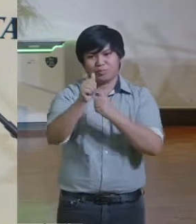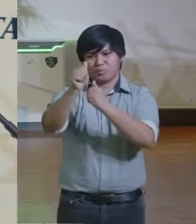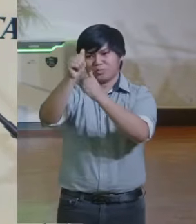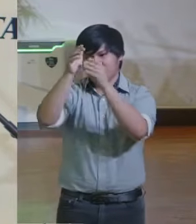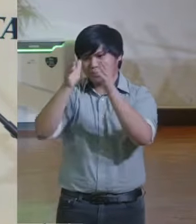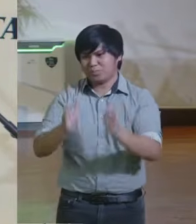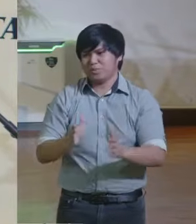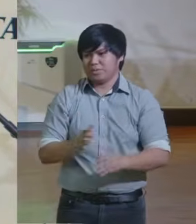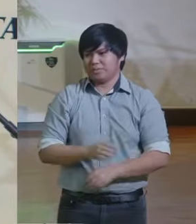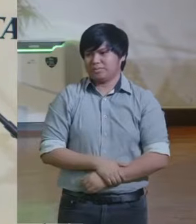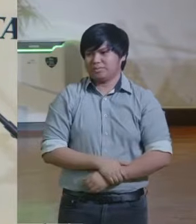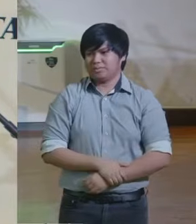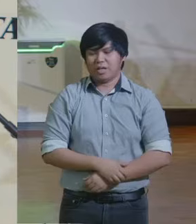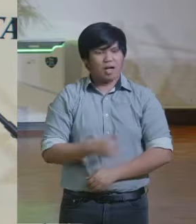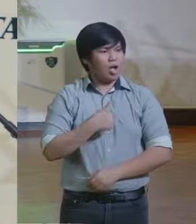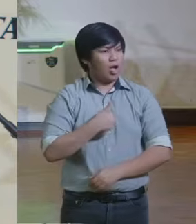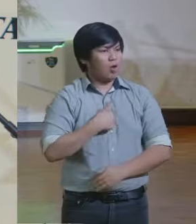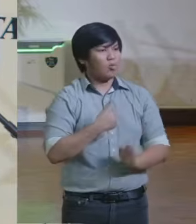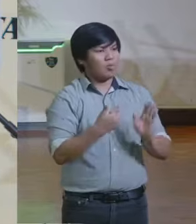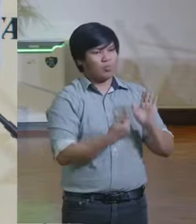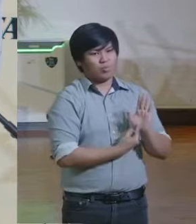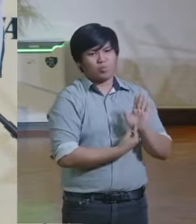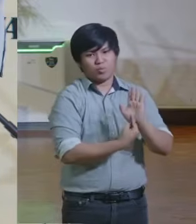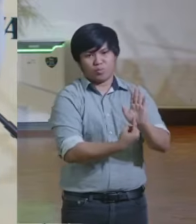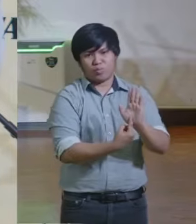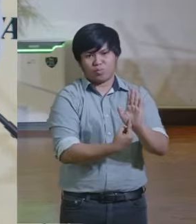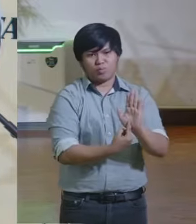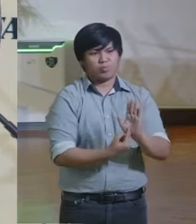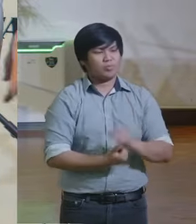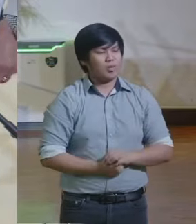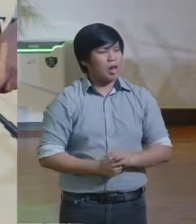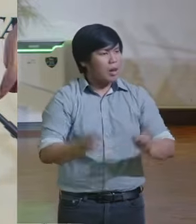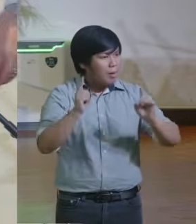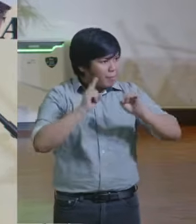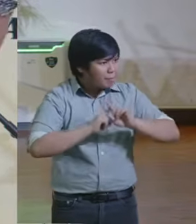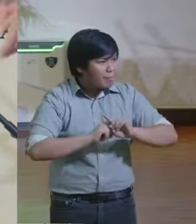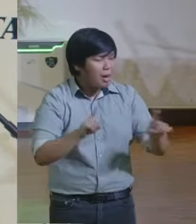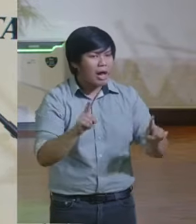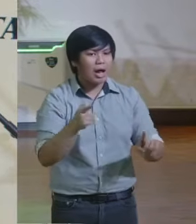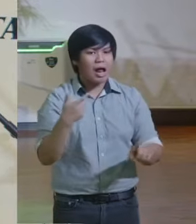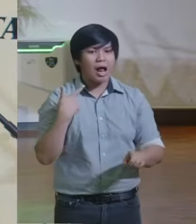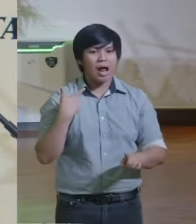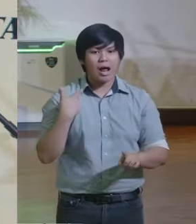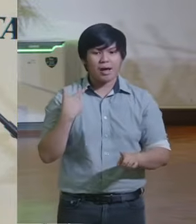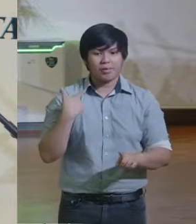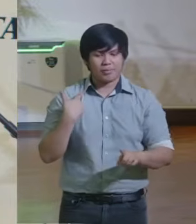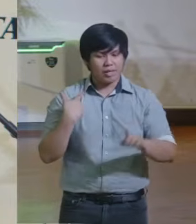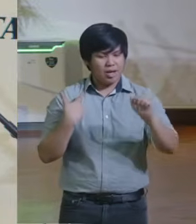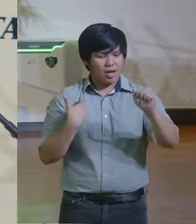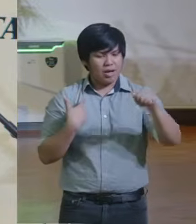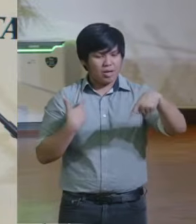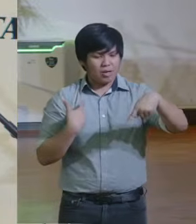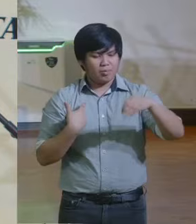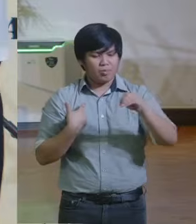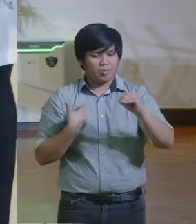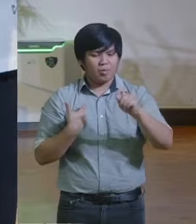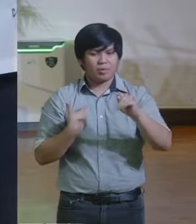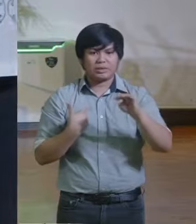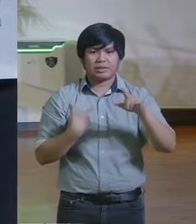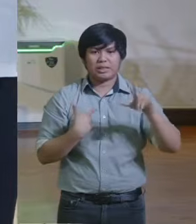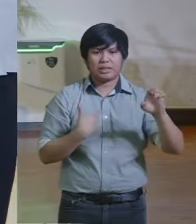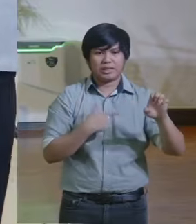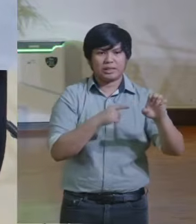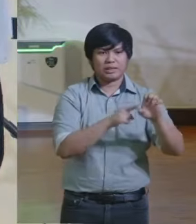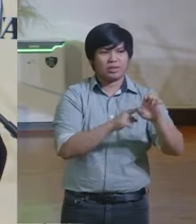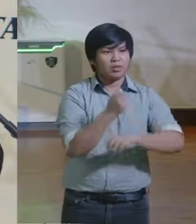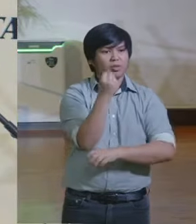isang delegate, isang messenger. Pero meron pong apostle na capital A. Yung pong original 12